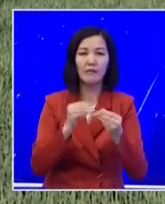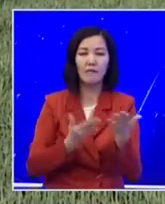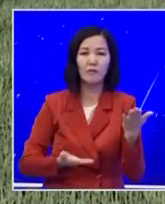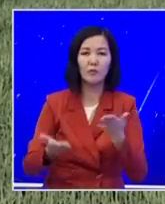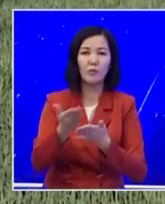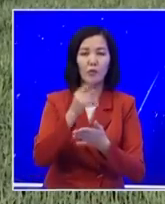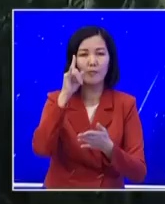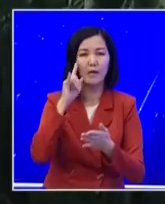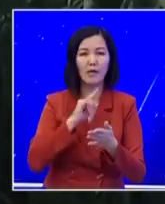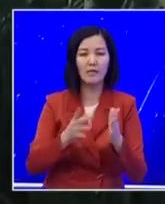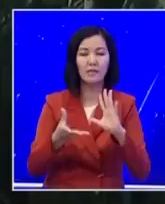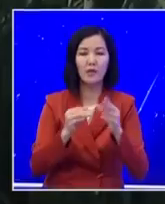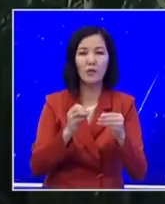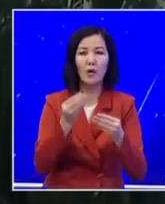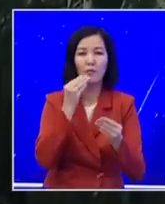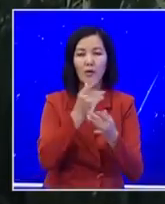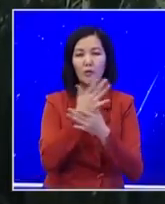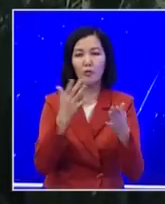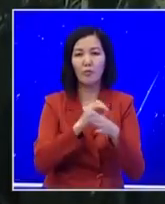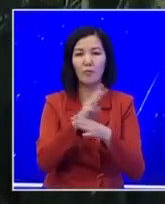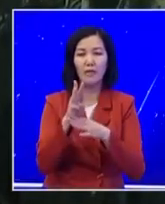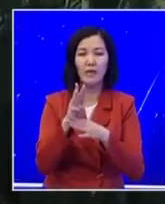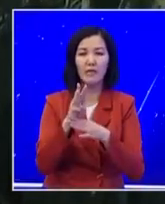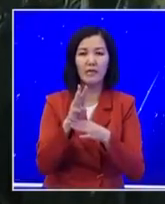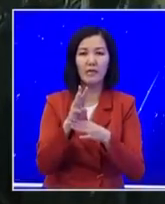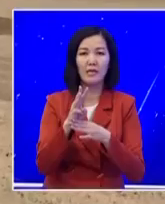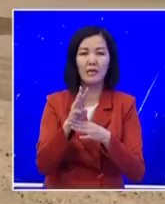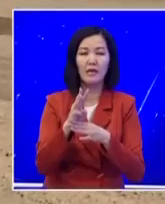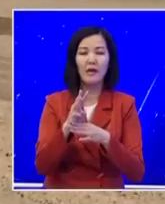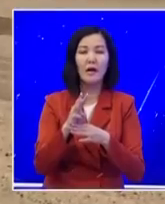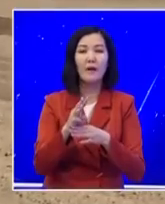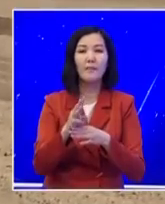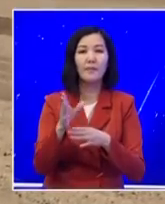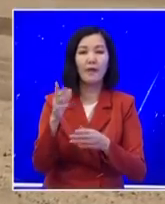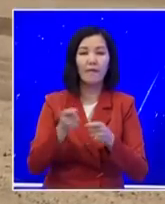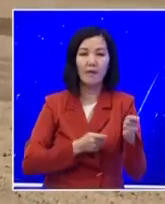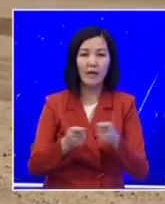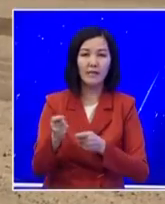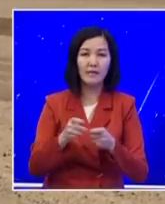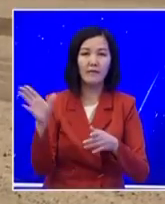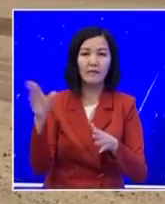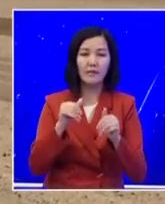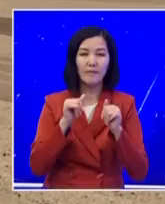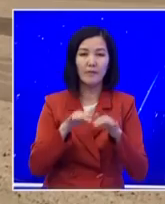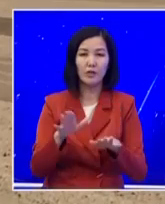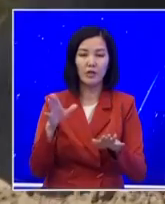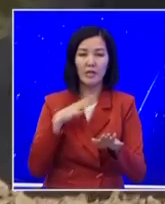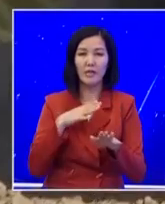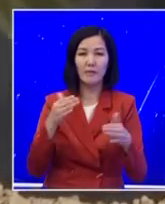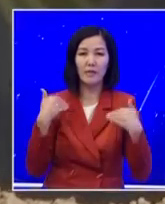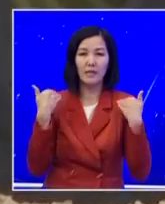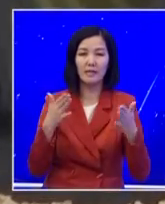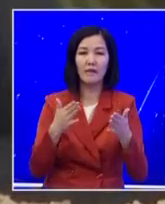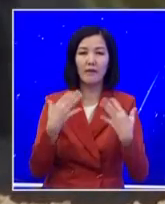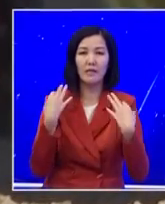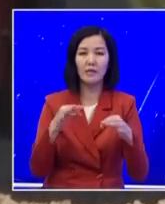страны, обеспечивая продуктами питания и регион, и соседствующий мегаполис. Власти региона приняли все необходимые меры, предоставили зеленый